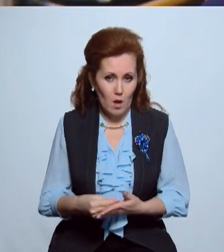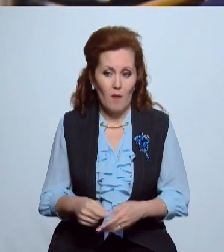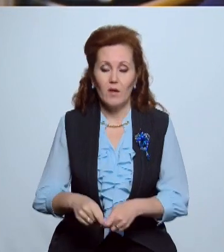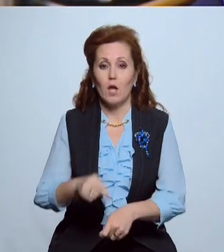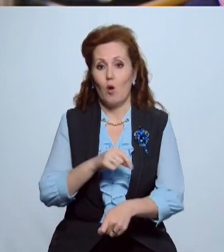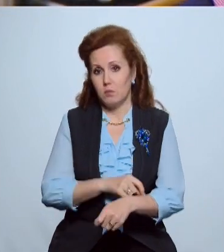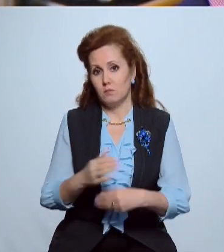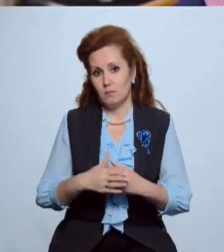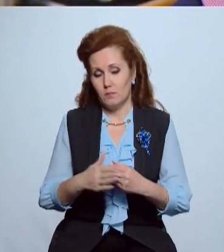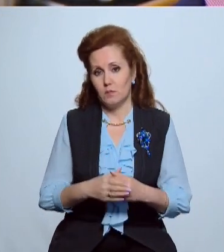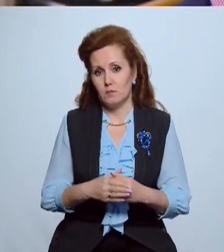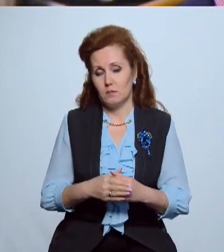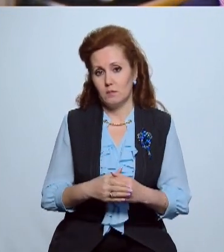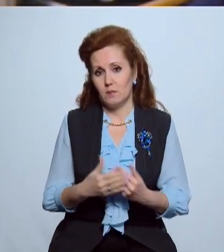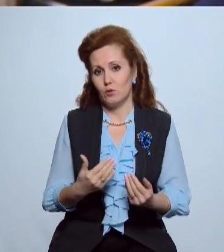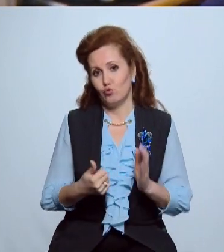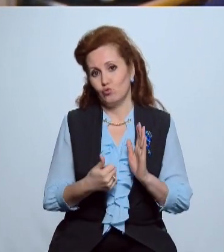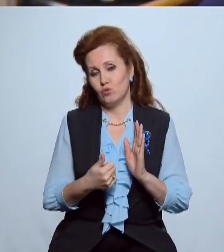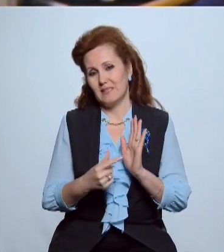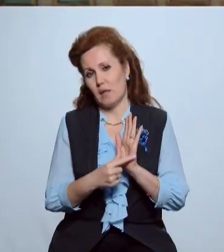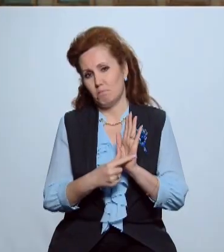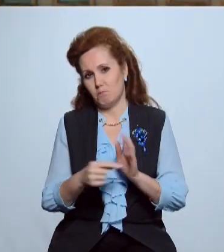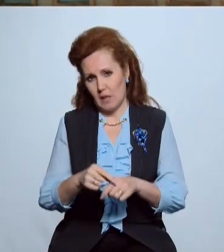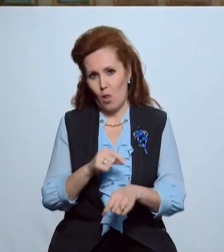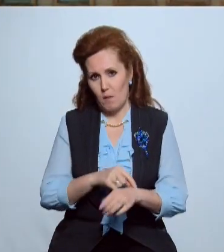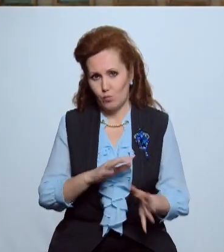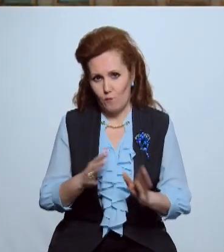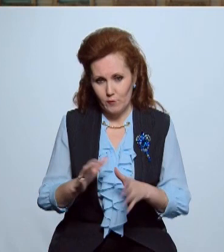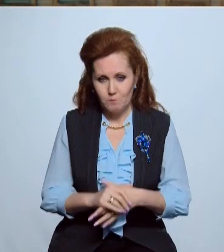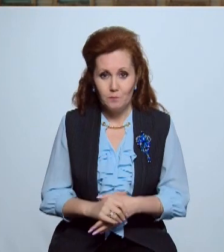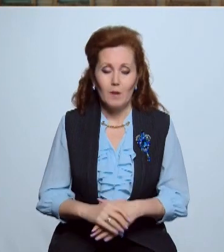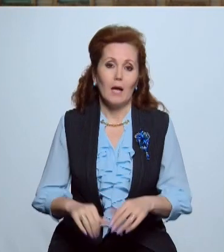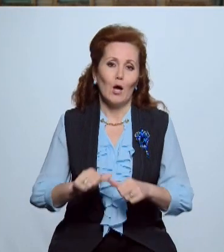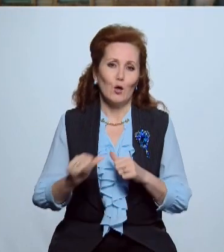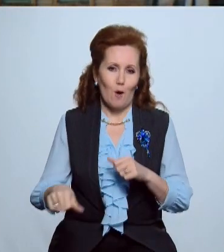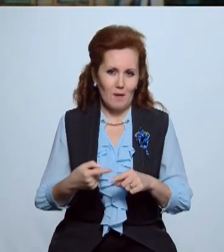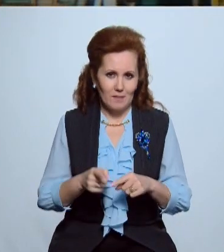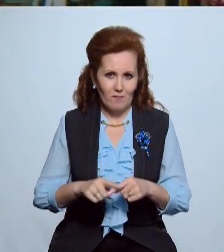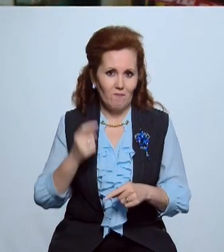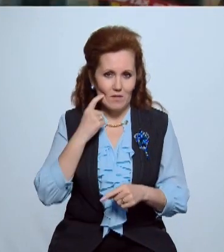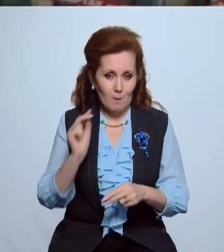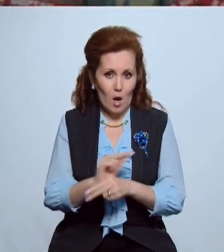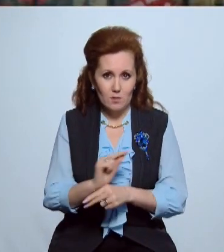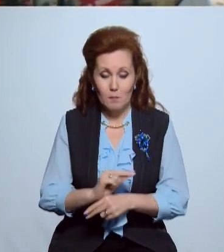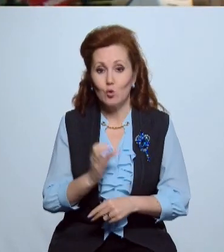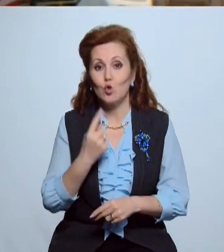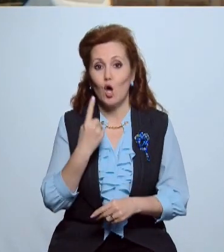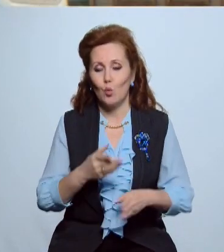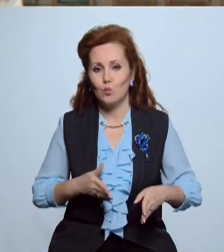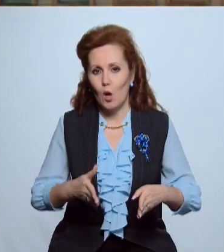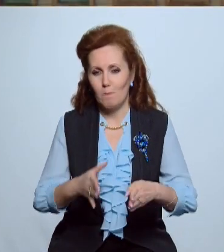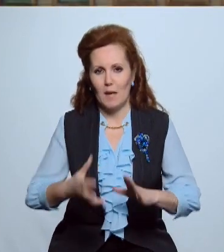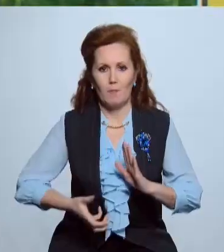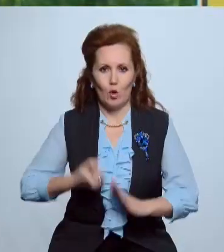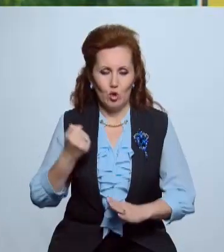километраже это порядка километров 7, скажем так. Кроме этого, в городе отремонтируют еще одну дорогу при